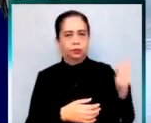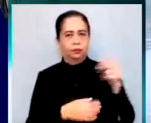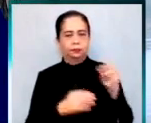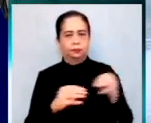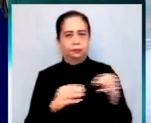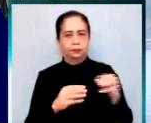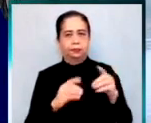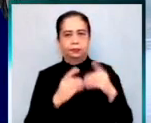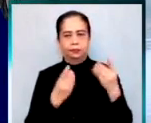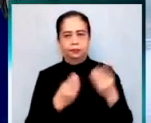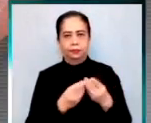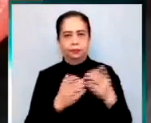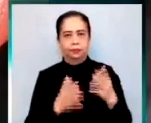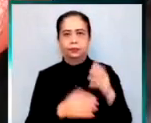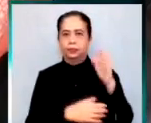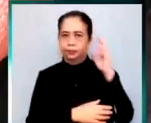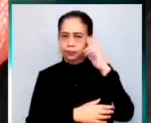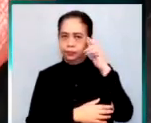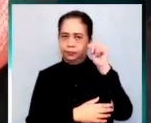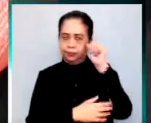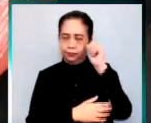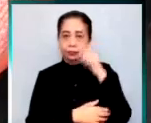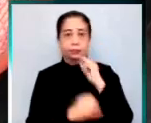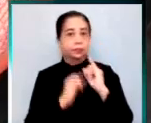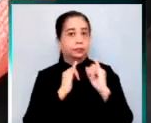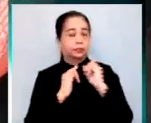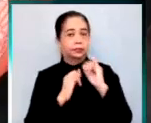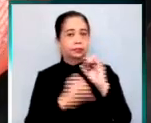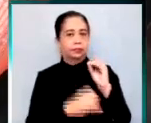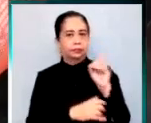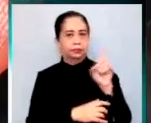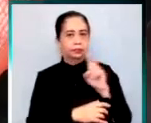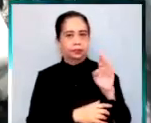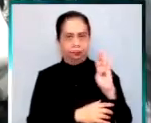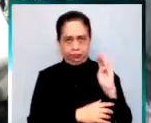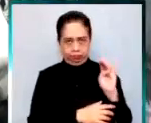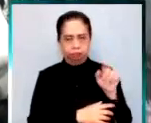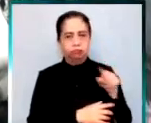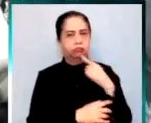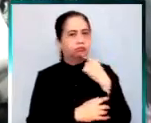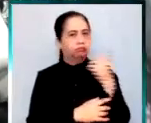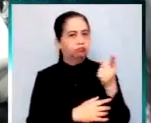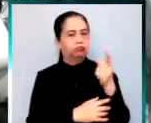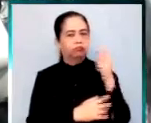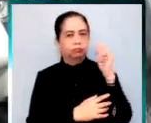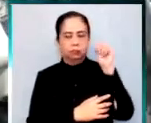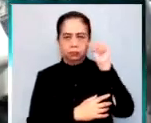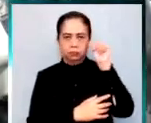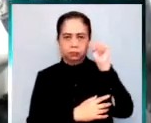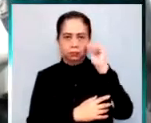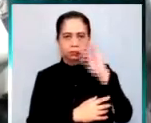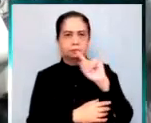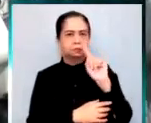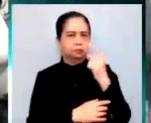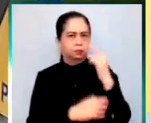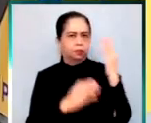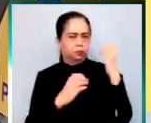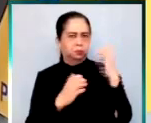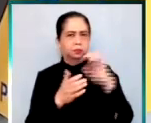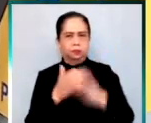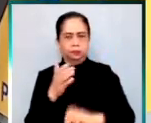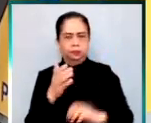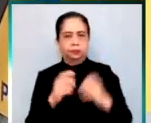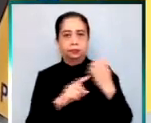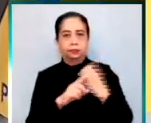Director Rino Abad. Sa panayam ng Super Radio DZBB, sinabi ni Abad na mahigit piso ang inaasahang tapya sa kada litro